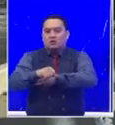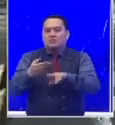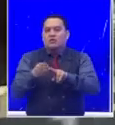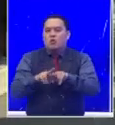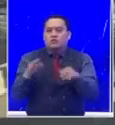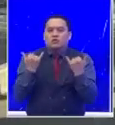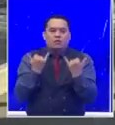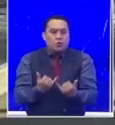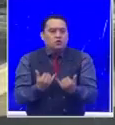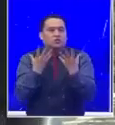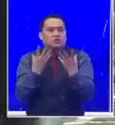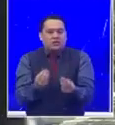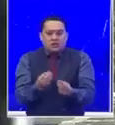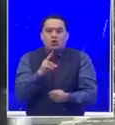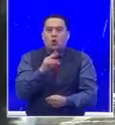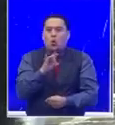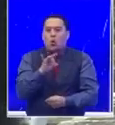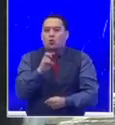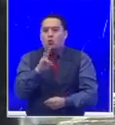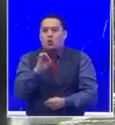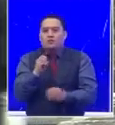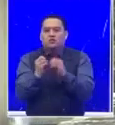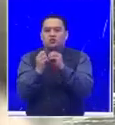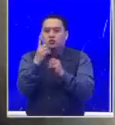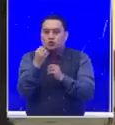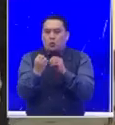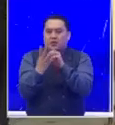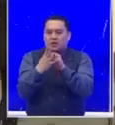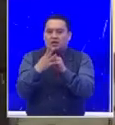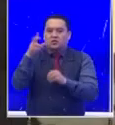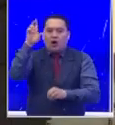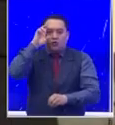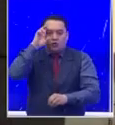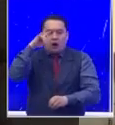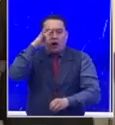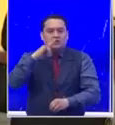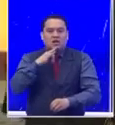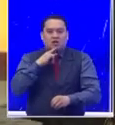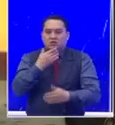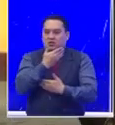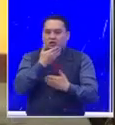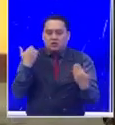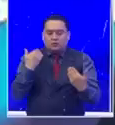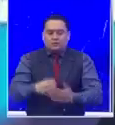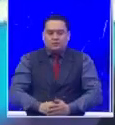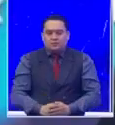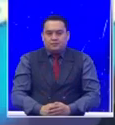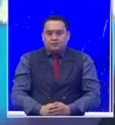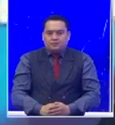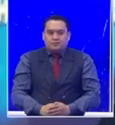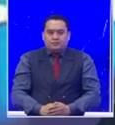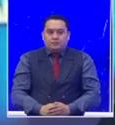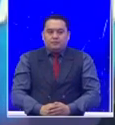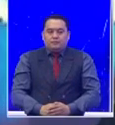ситуации на сегодняшний день коронавирус обнаружен в 115 странах мира. Казахстана в этом списке нет.